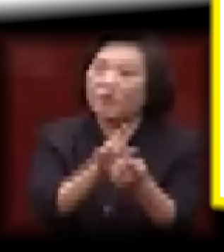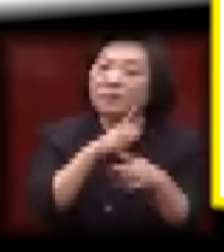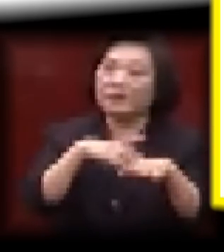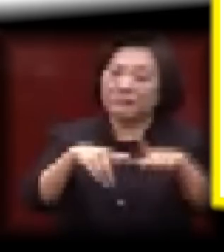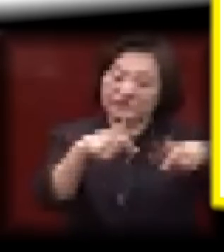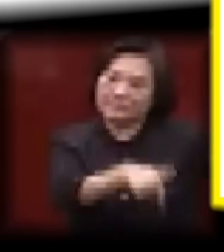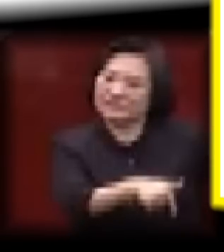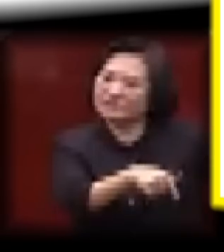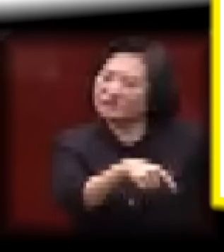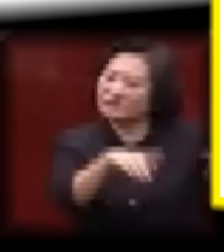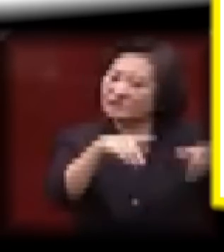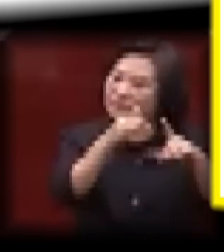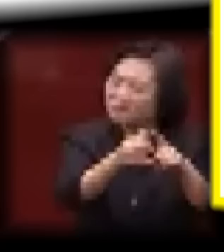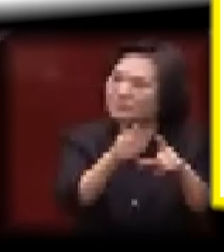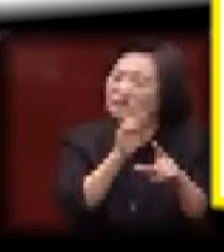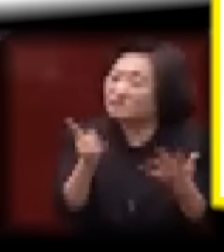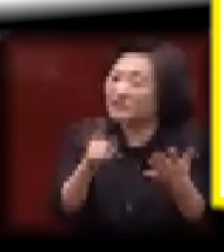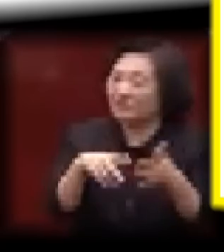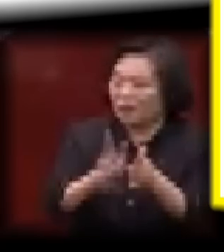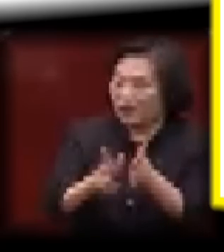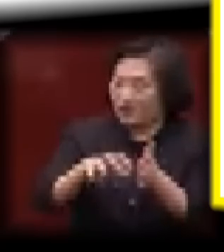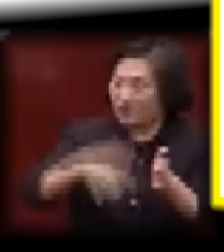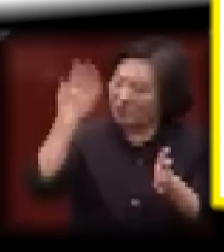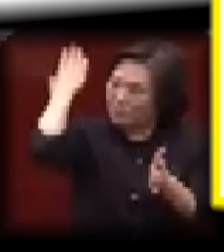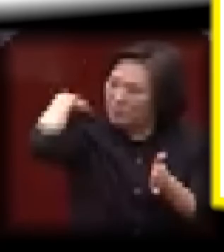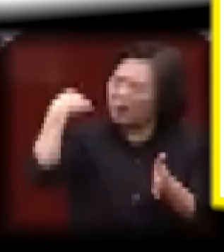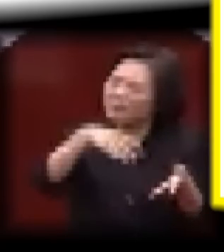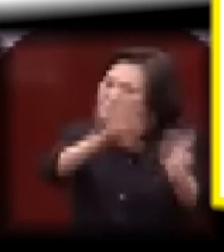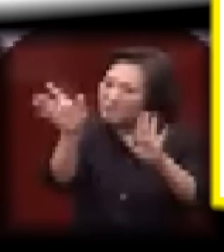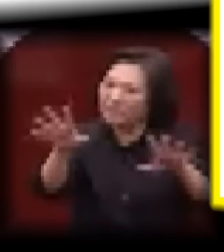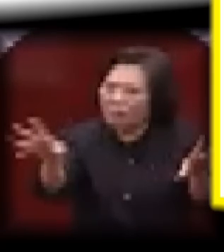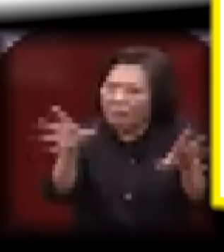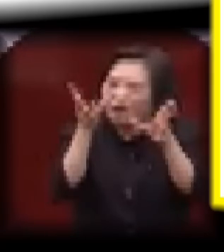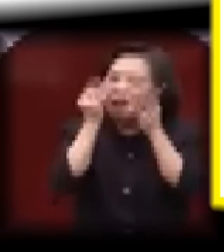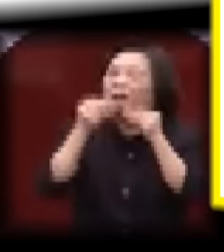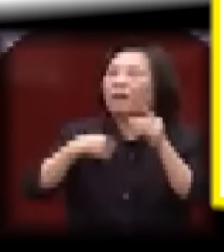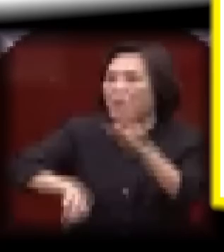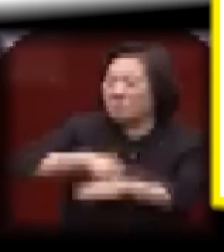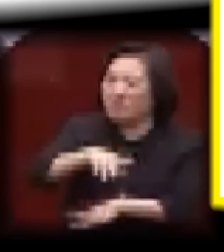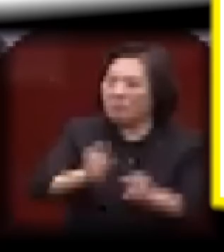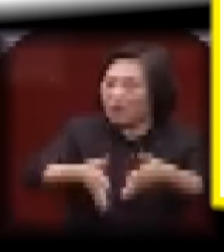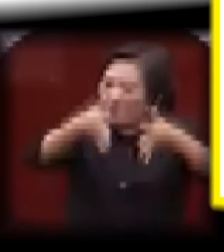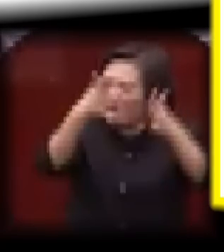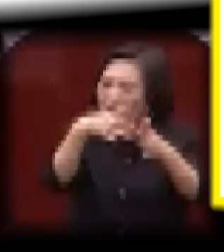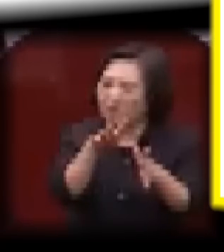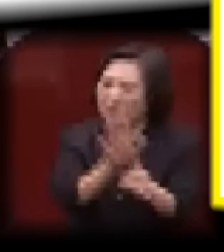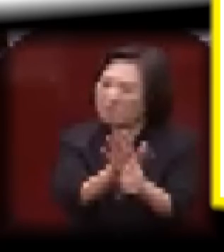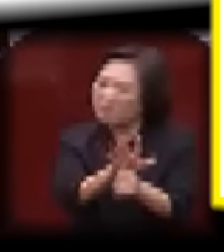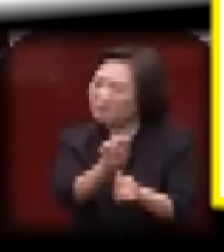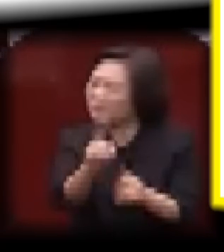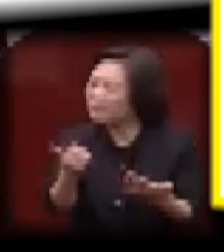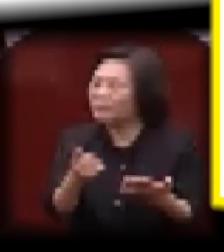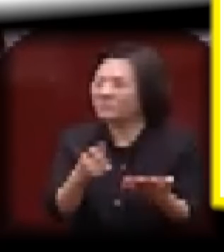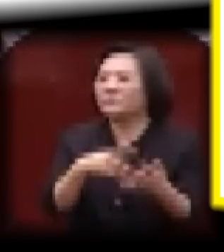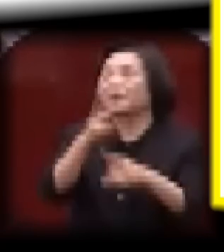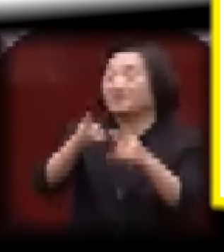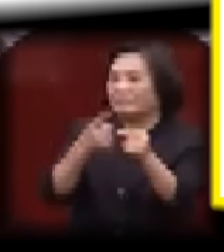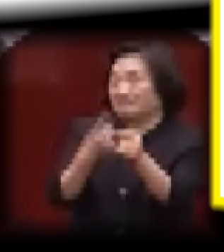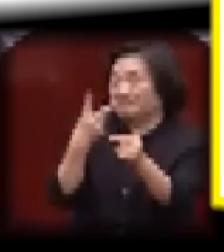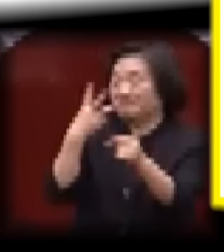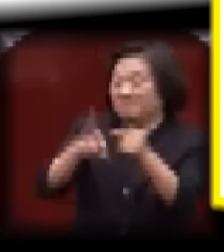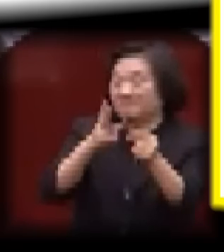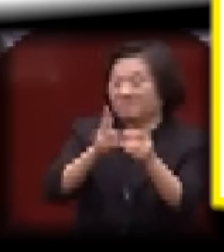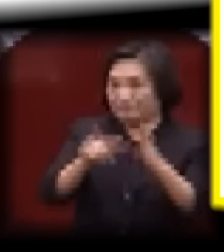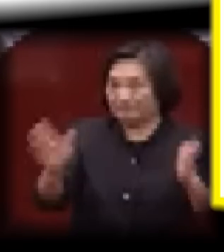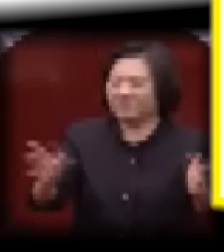门户计划是什么样子，后站的都市计划长什么样子，这样的话投资会比较清楚。所以前三年我们都在处理法律